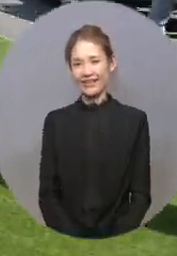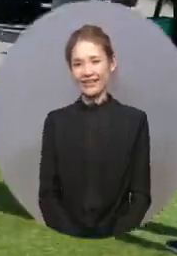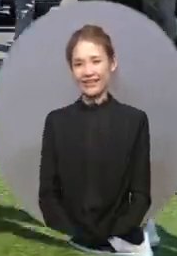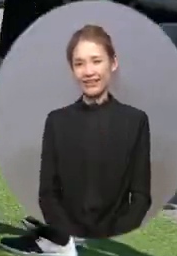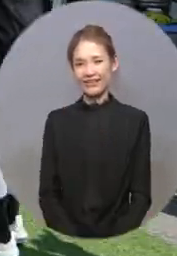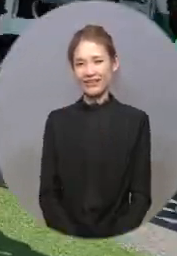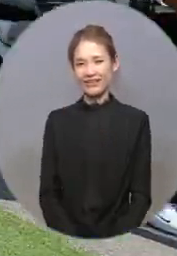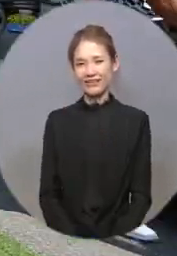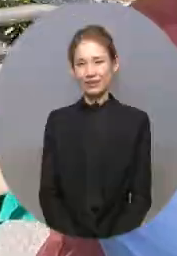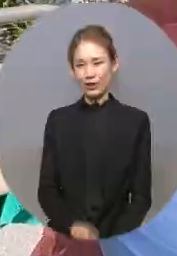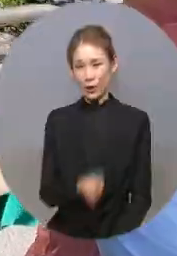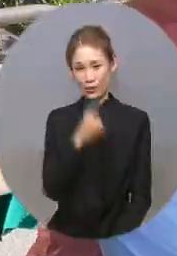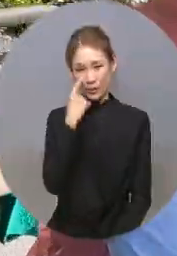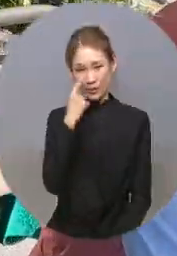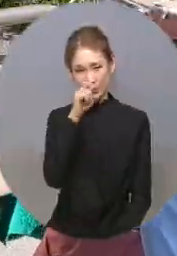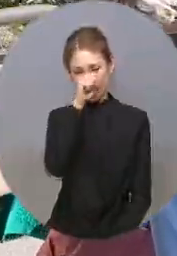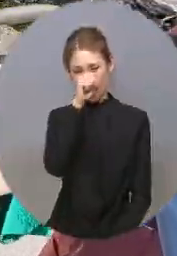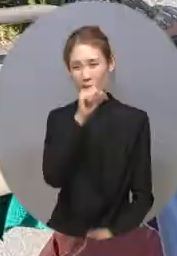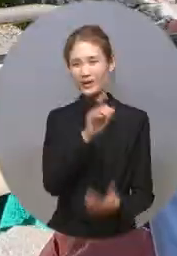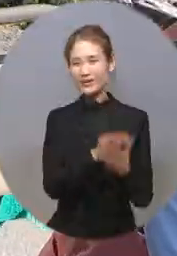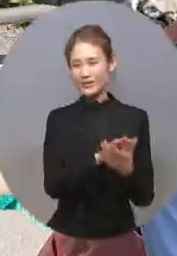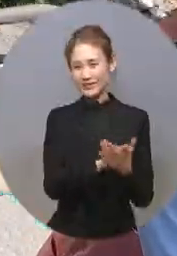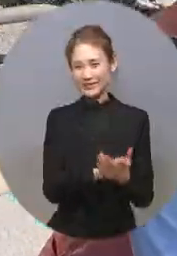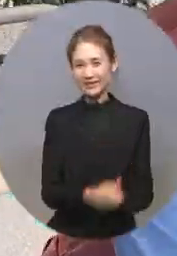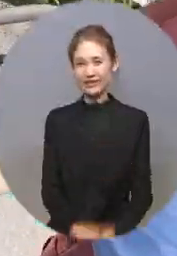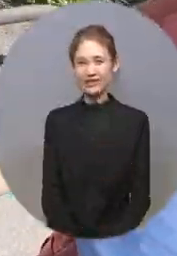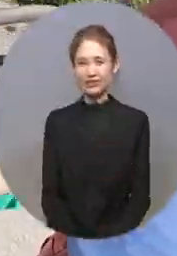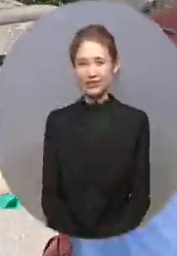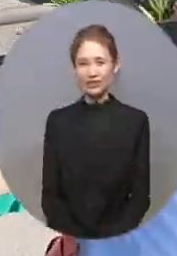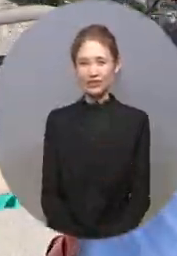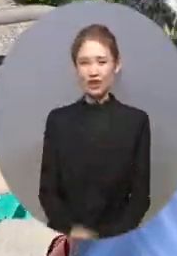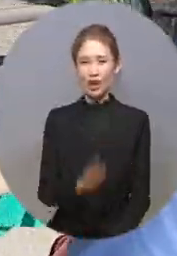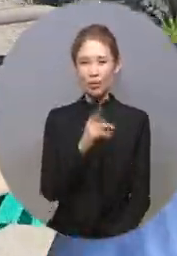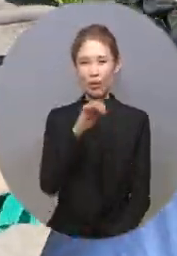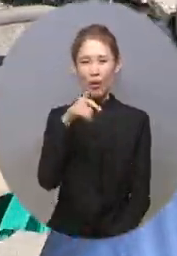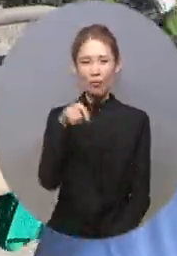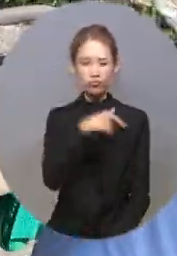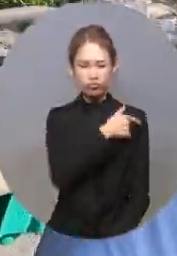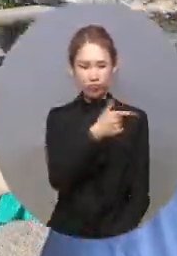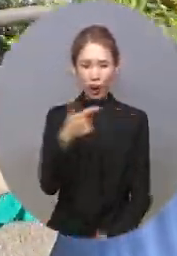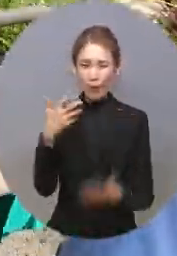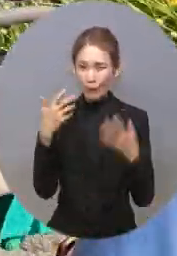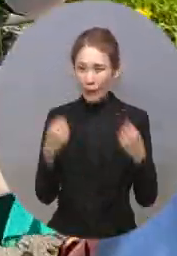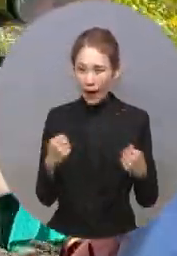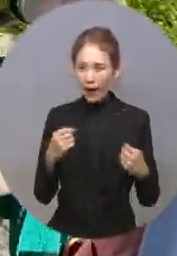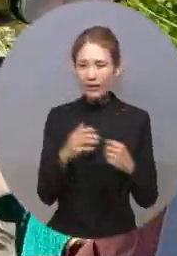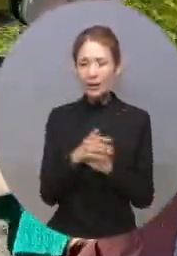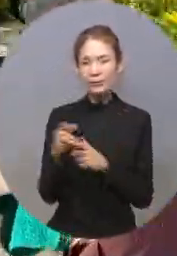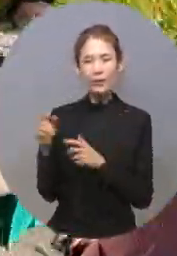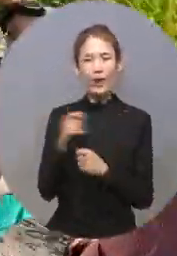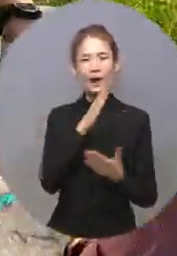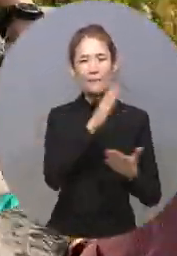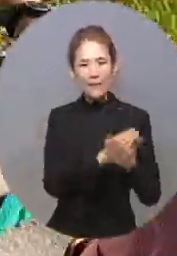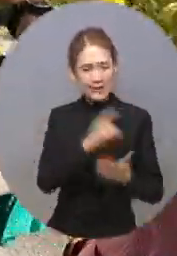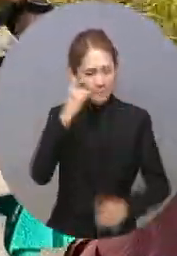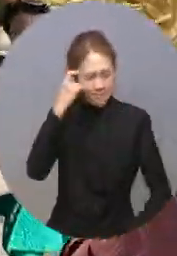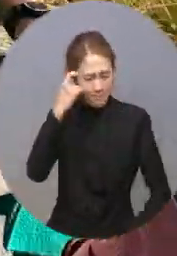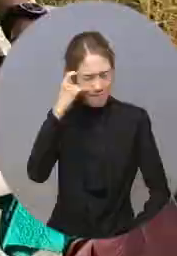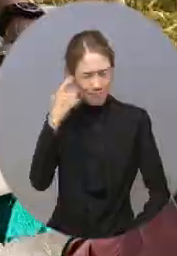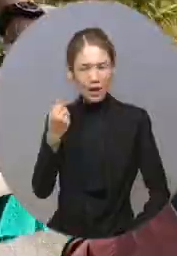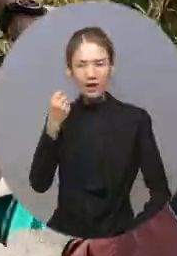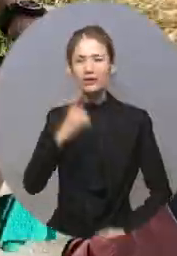이리 와봐. 좋은 친구야. 이게 은근 여기가 지금 벙커가 너무 많잖아. 여기를 보내지 말아야 되겠다 생각하고 치니까 오히려 더 그렇게